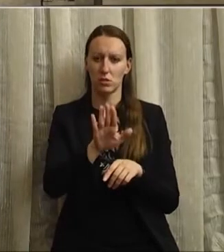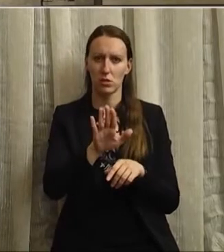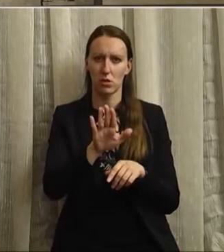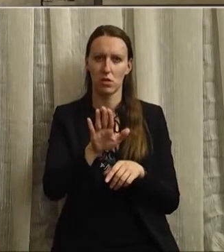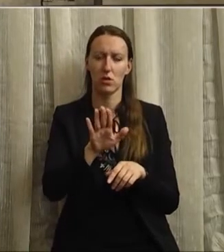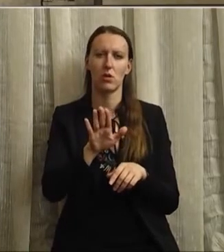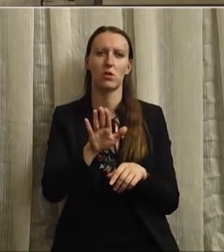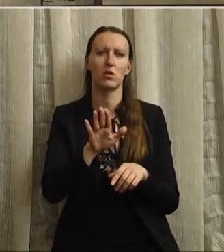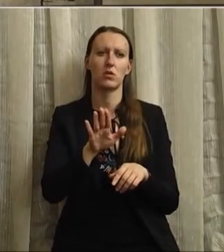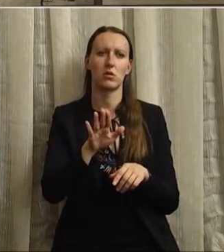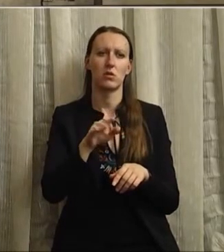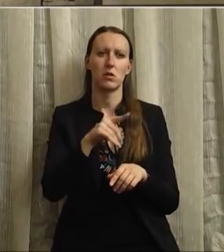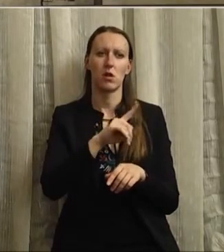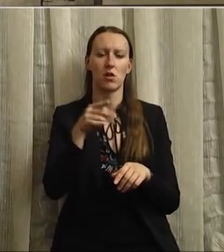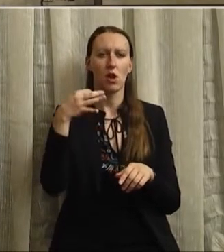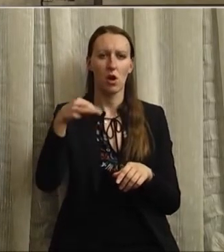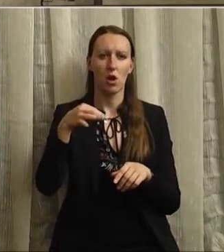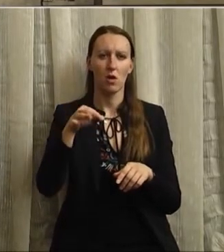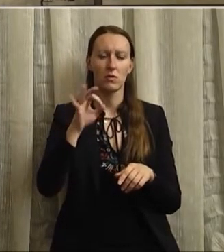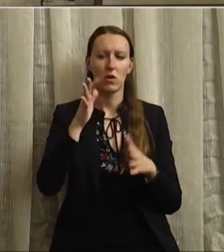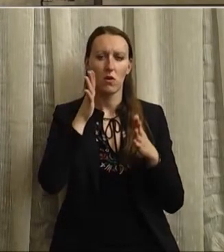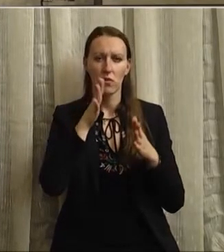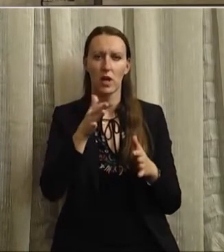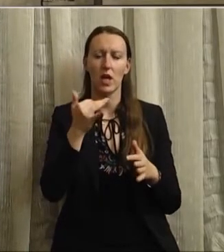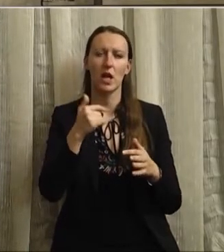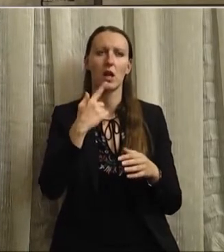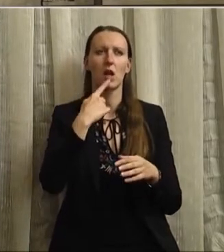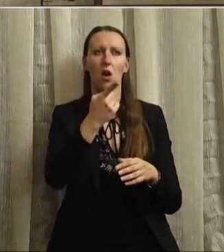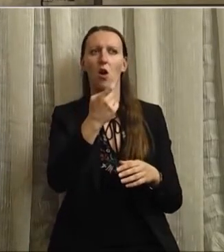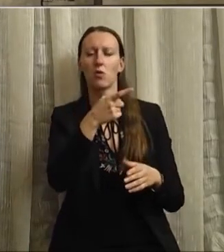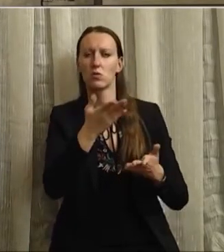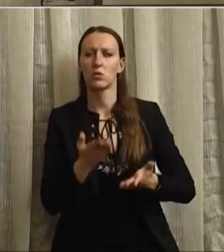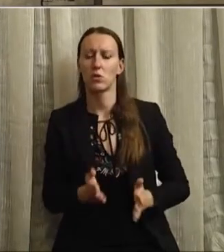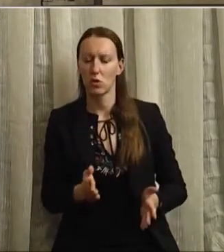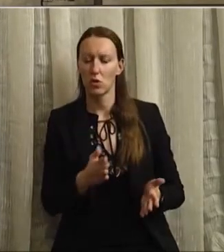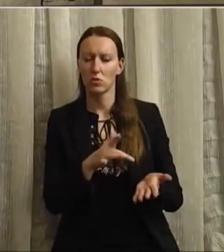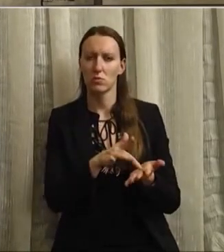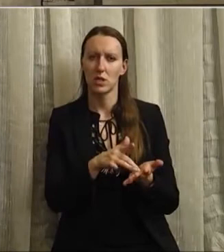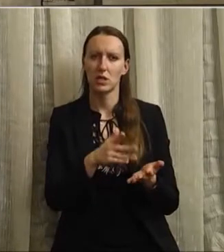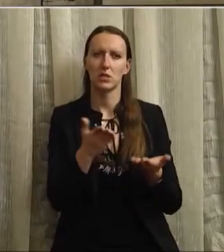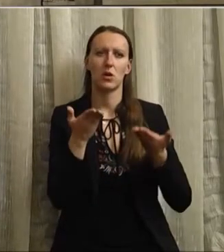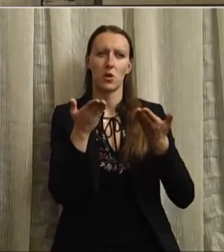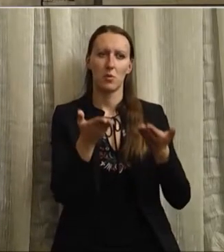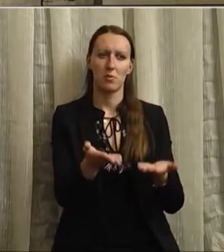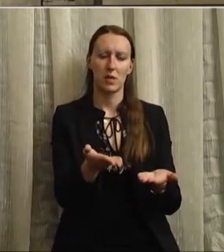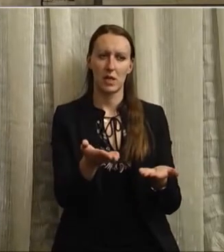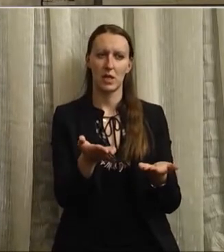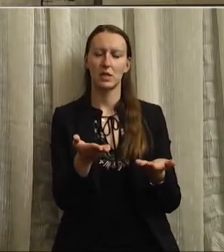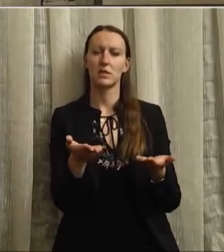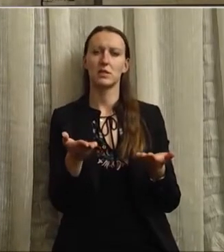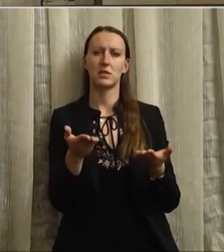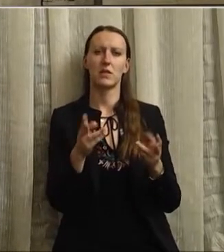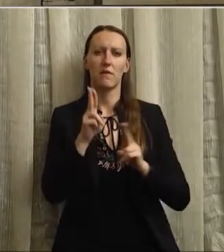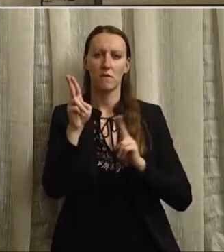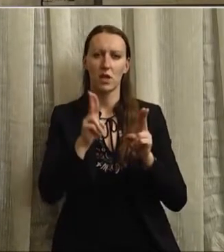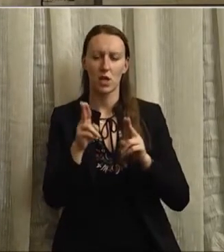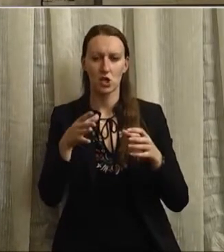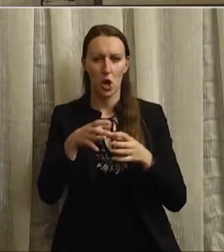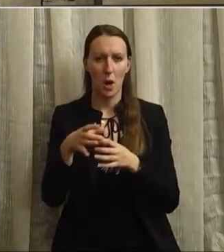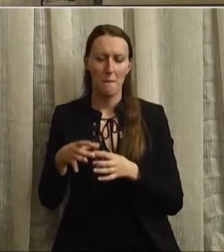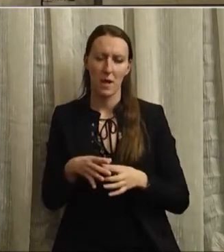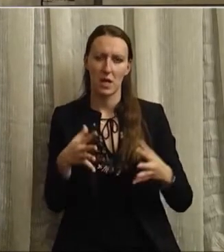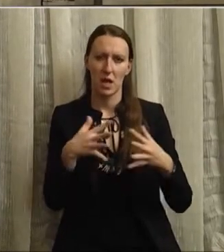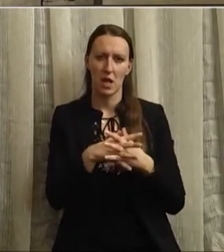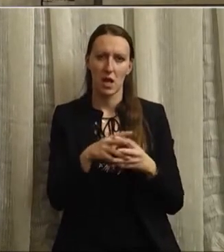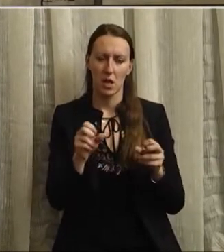tako, neovisno o vjeri ili nacionalnosti, predstavnici Vijeća nacionalnih manjina